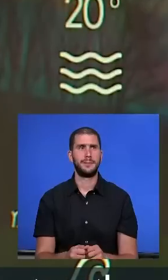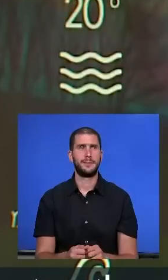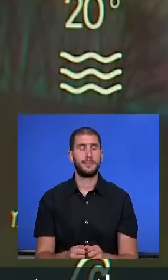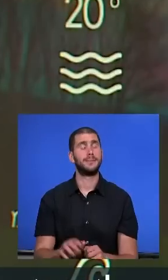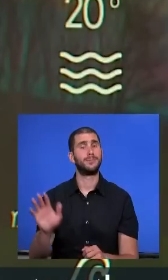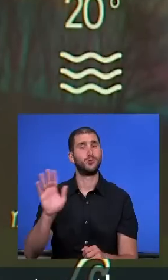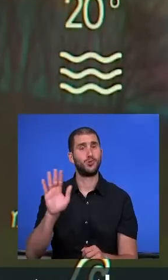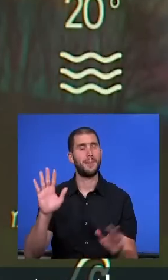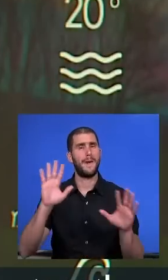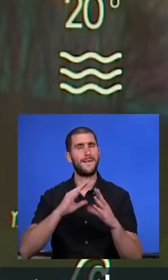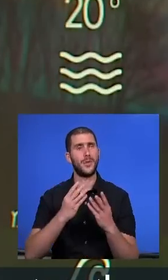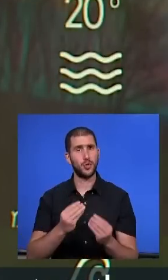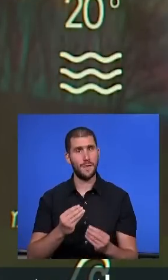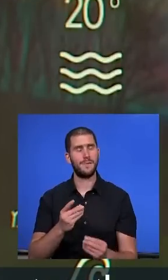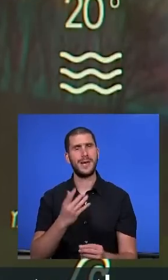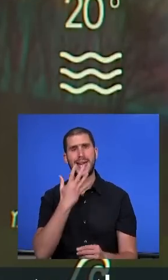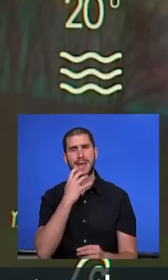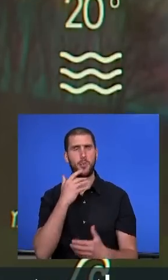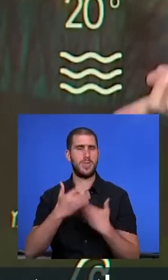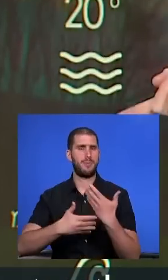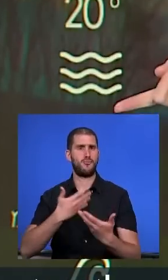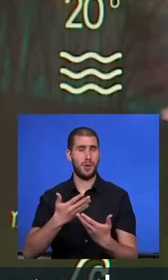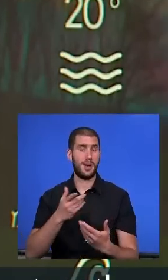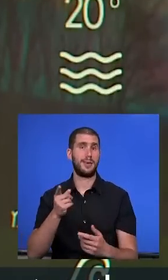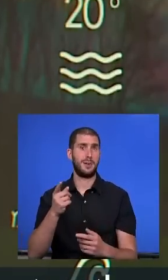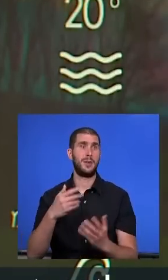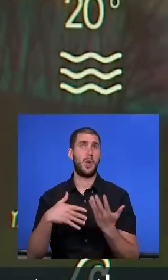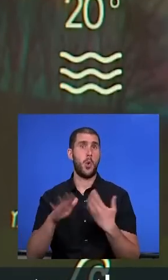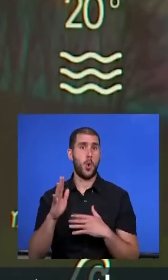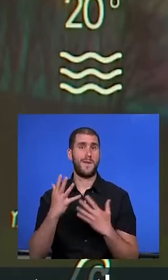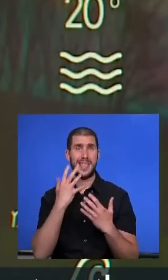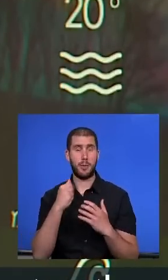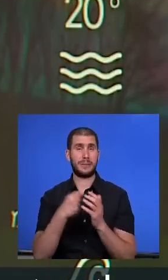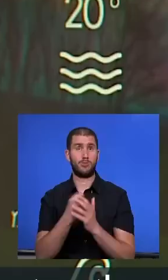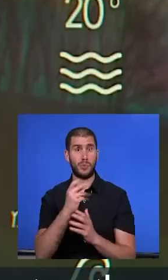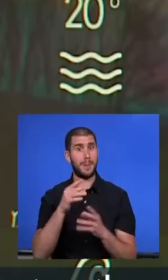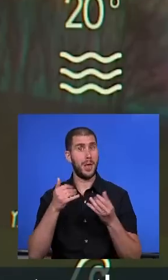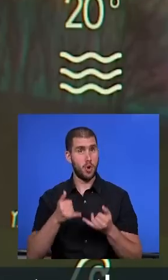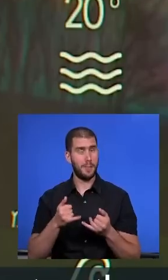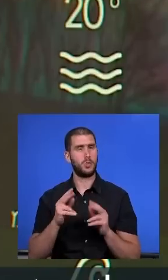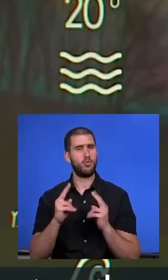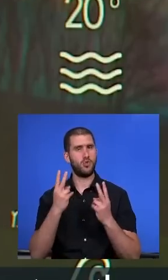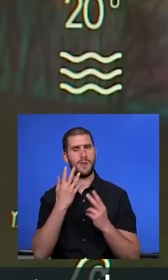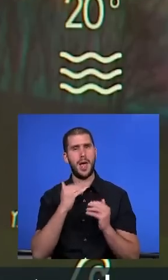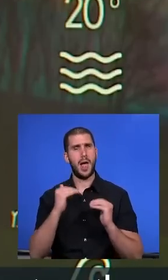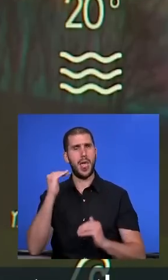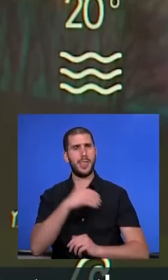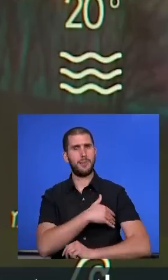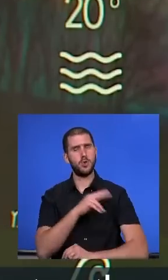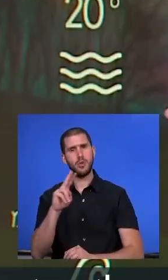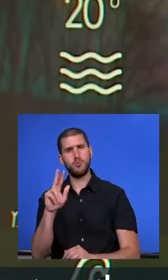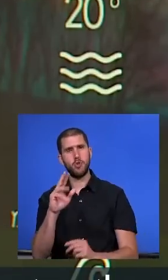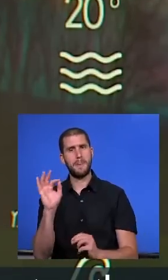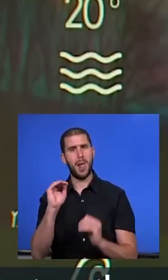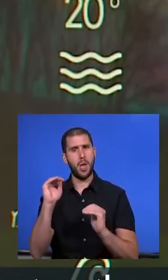שלום לכם וערב טוב. מגמת ההתחממות נמשכת. אמנם עיקר ההתחממות הייתה בסוף השבוע, אבל גם היום נרשמה עוד עלייה בטמפרטורות, 2-3 מעלות